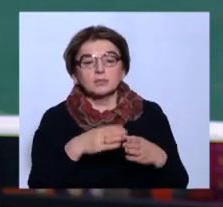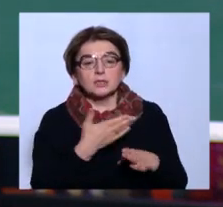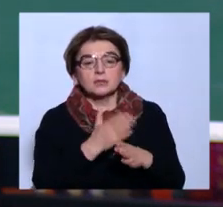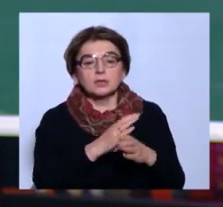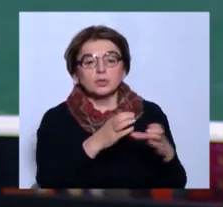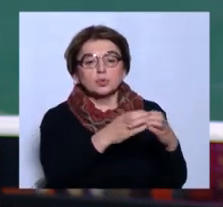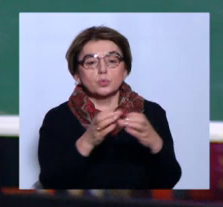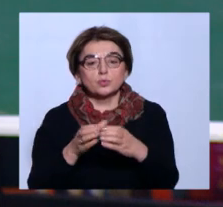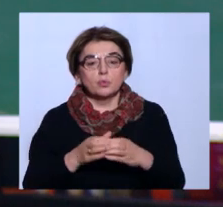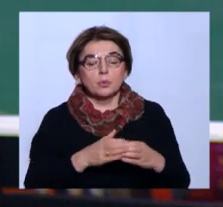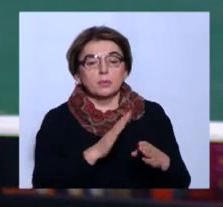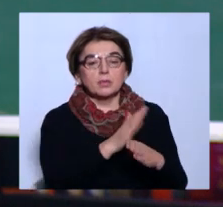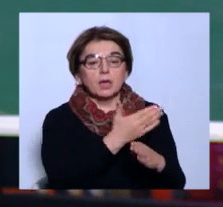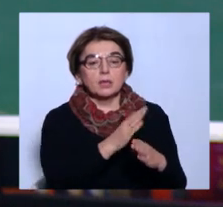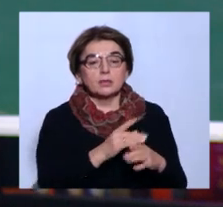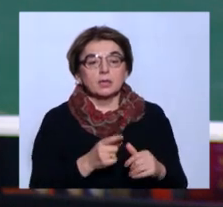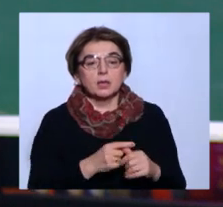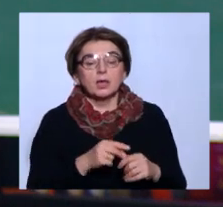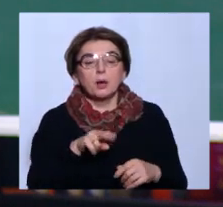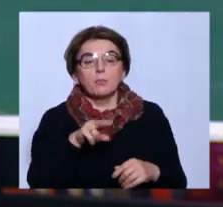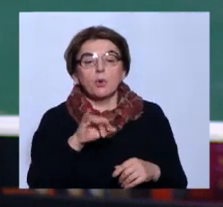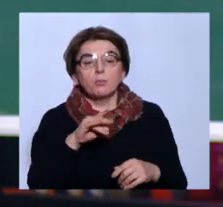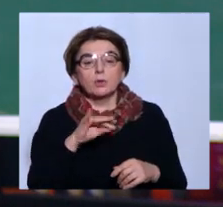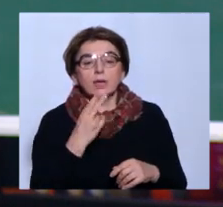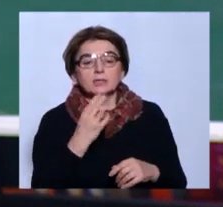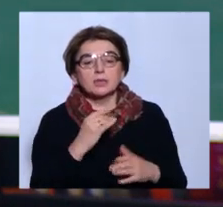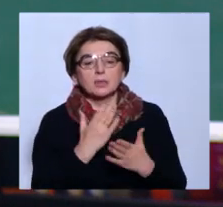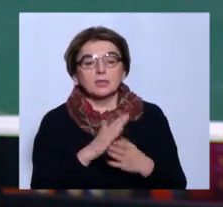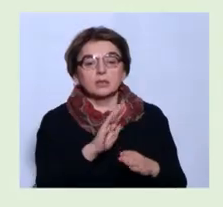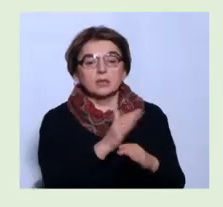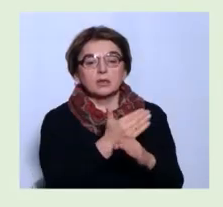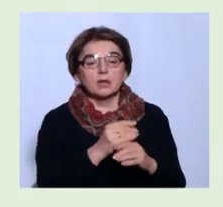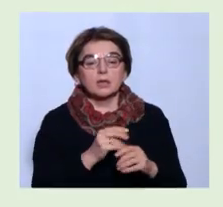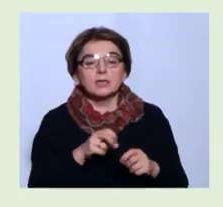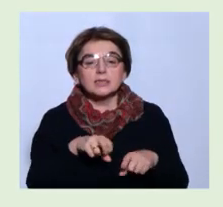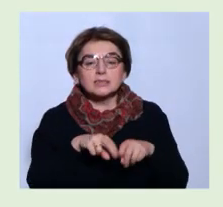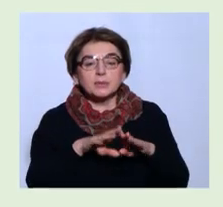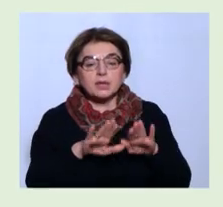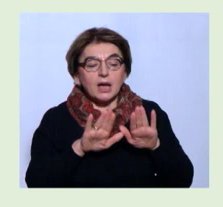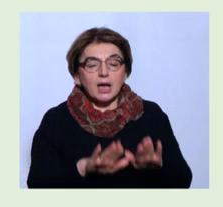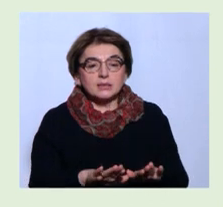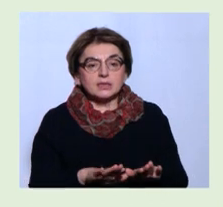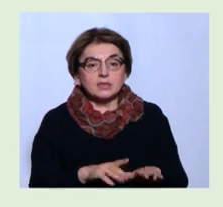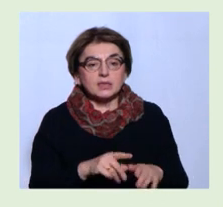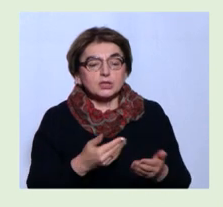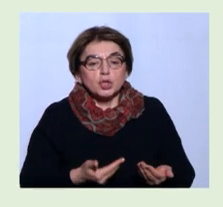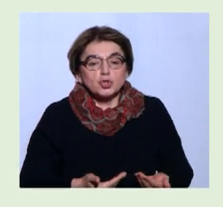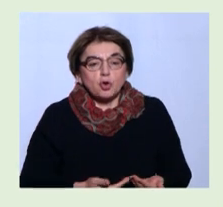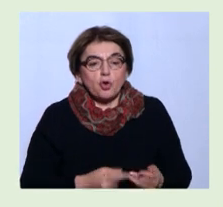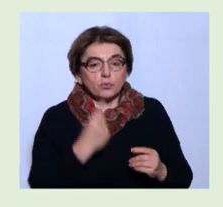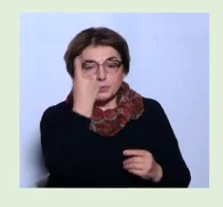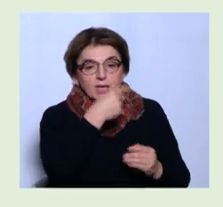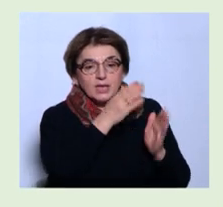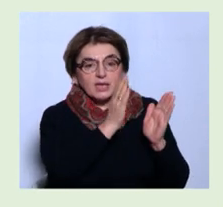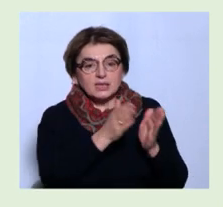პატარ-პატარა ჯგუფებად, ანუ ეგრეთ წოდებულ პოპულაციებად. პოპულაცია არის კონკრეტულ ტერიტორიაზე მობინადრე ინდივიდთა